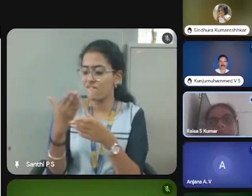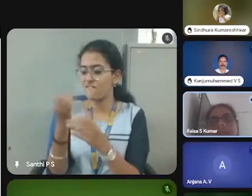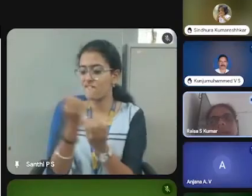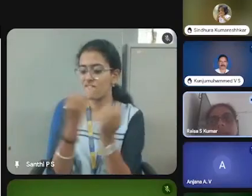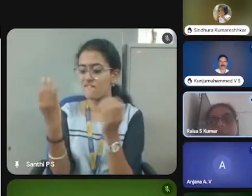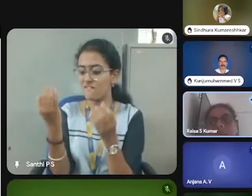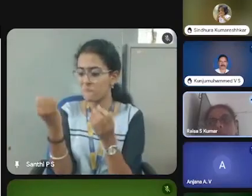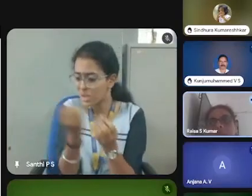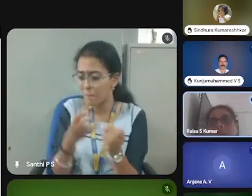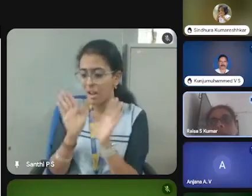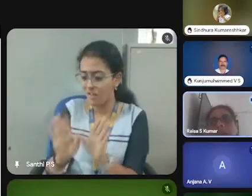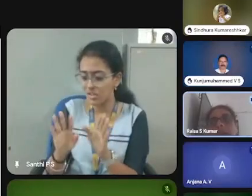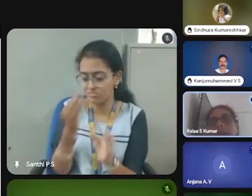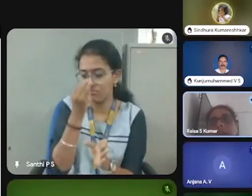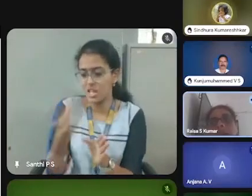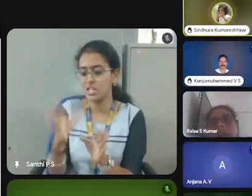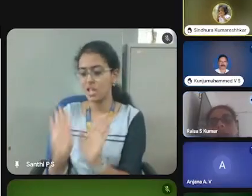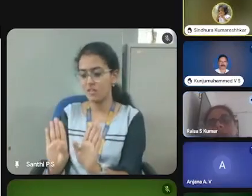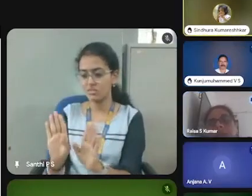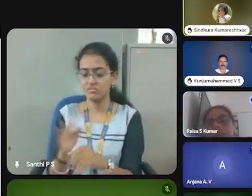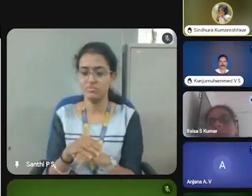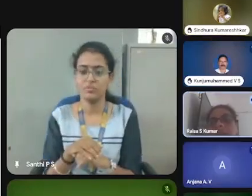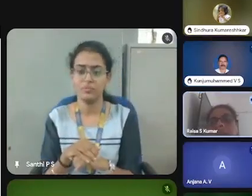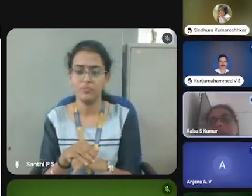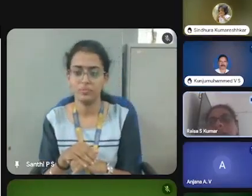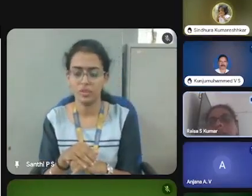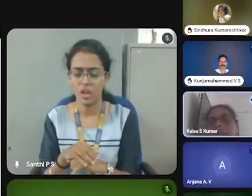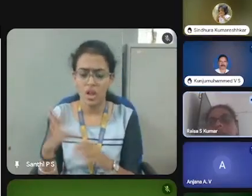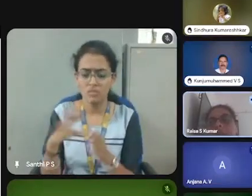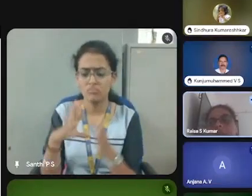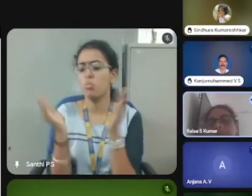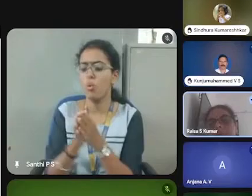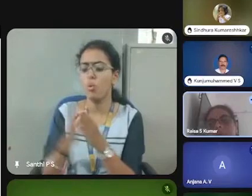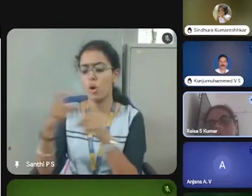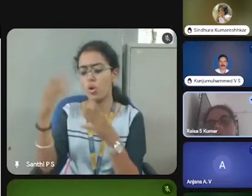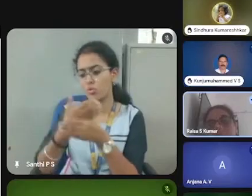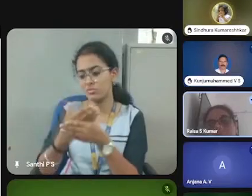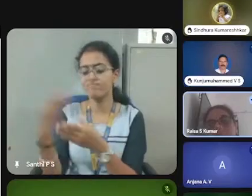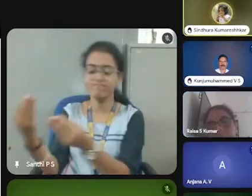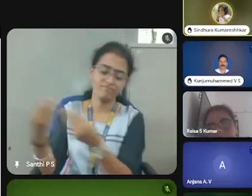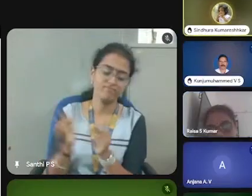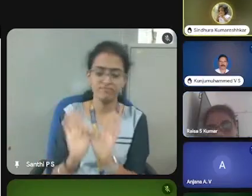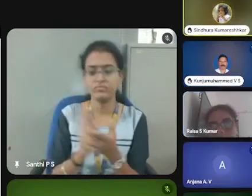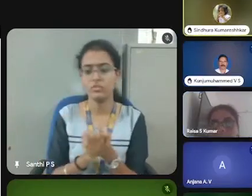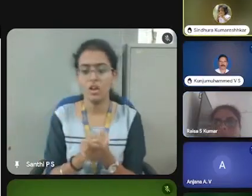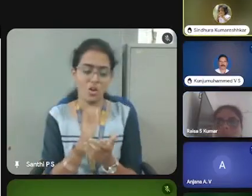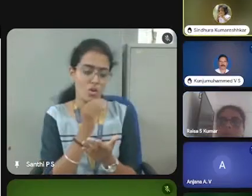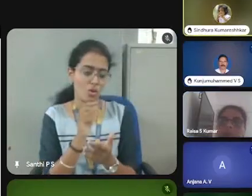കൂടെ ഈസി ആയിരിക്കും. സോ പഴയ കാര്യങ്ങളൊക്കെ ഒന്ന് ജസ്റ്റ് അതൊക്കെ ആയിട്ട് വന്നാൽ മതി. ഓക്കെ മാം, ഓക്കെ.